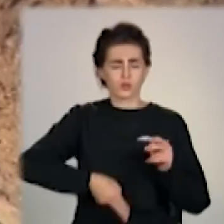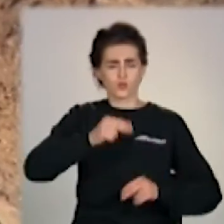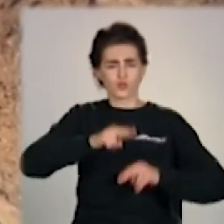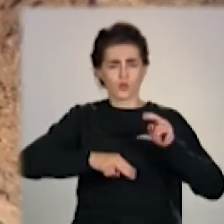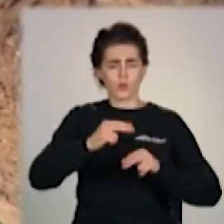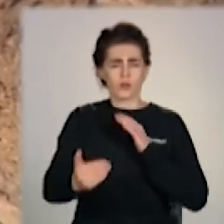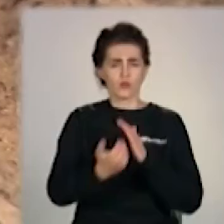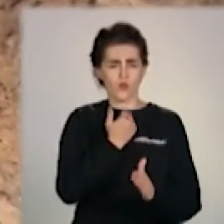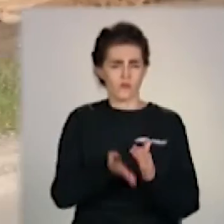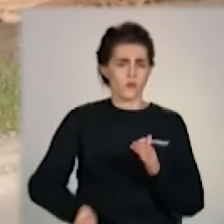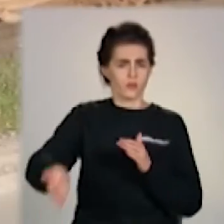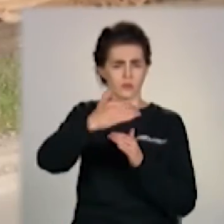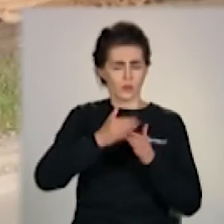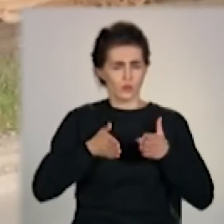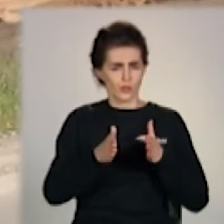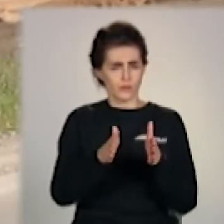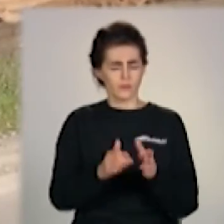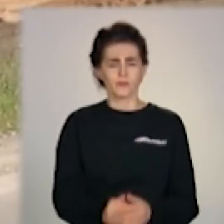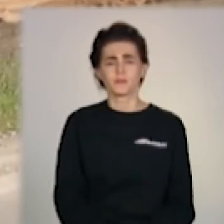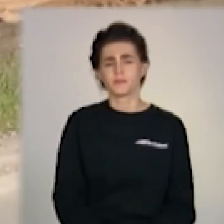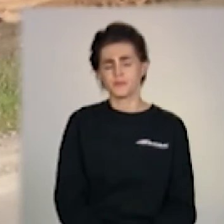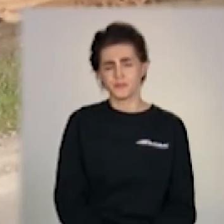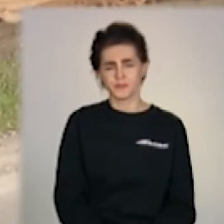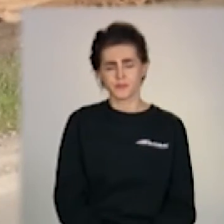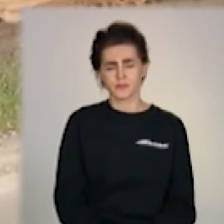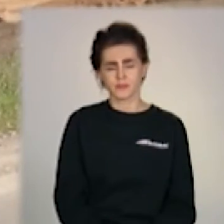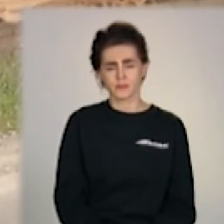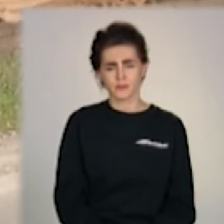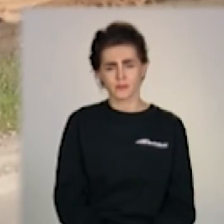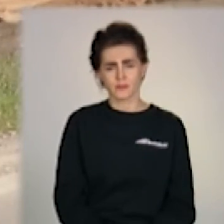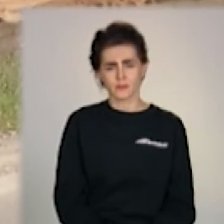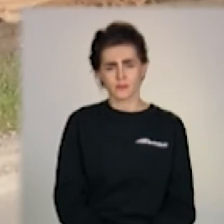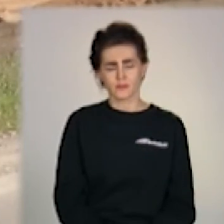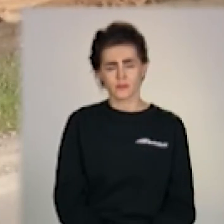нового об'їзного шляху. Валентина Чуріко, Владислав Борисов, телеканал «Донбас».